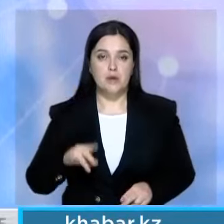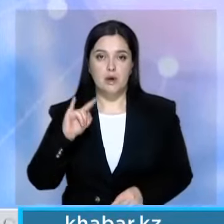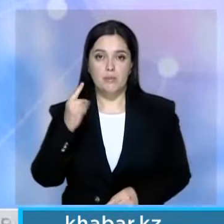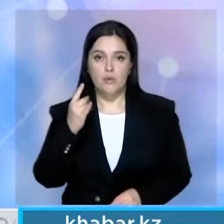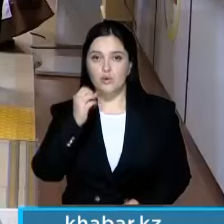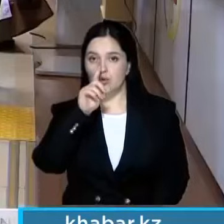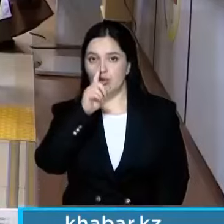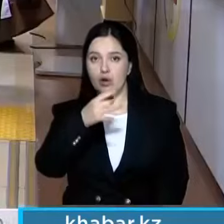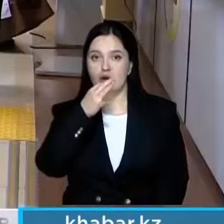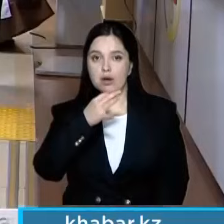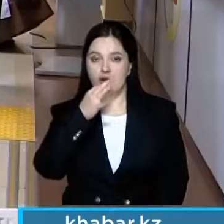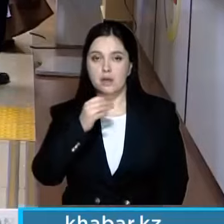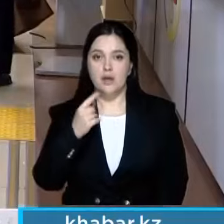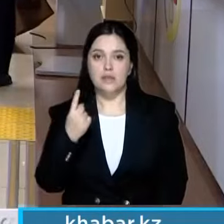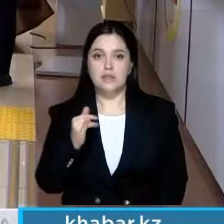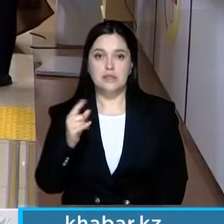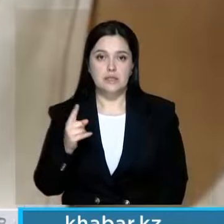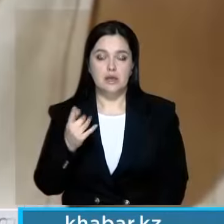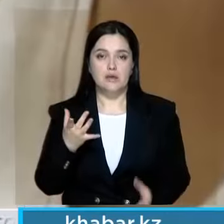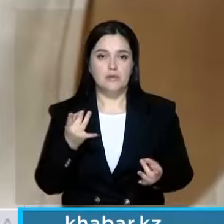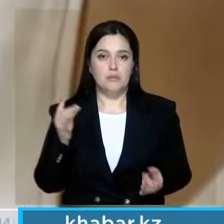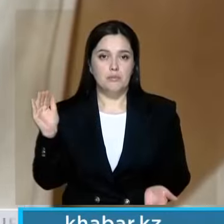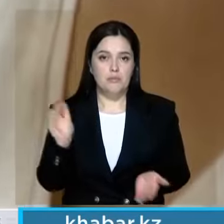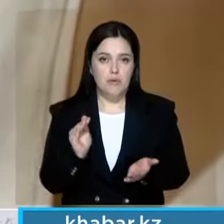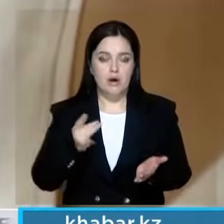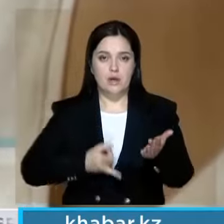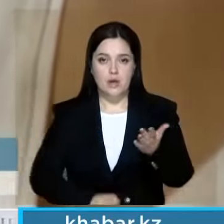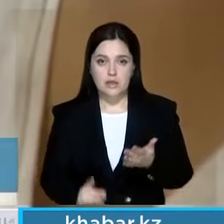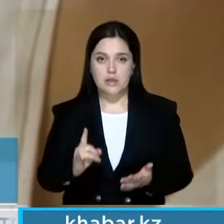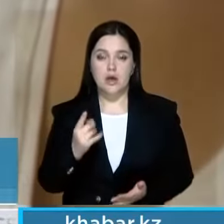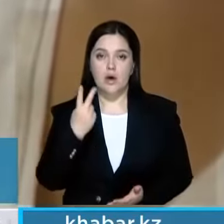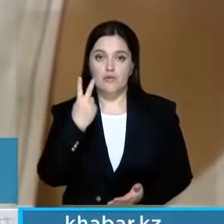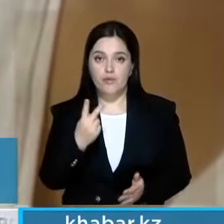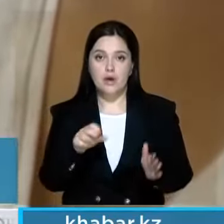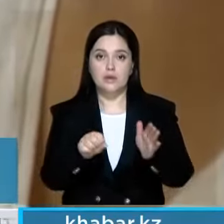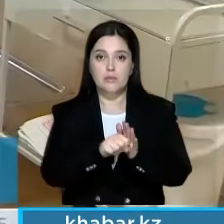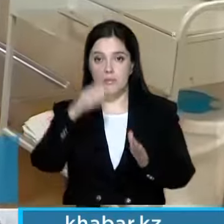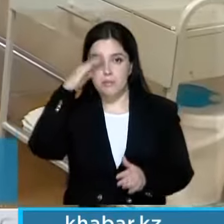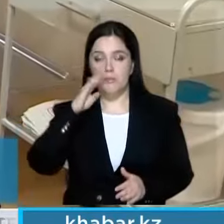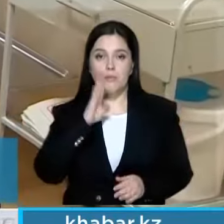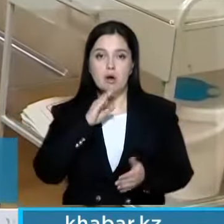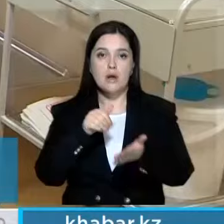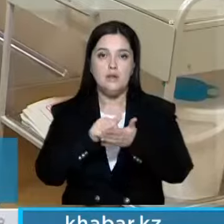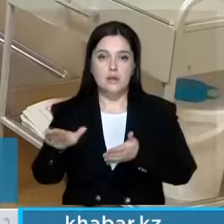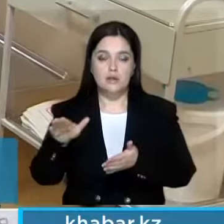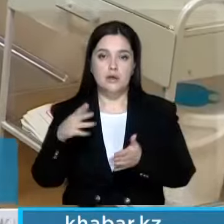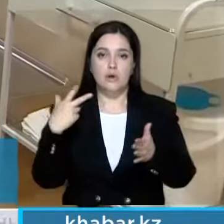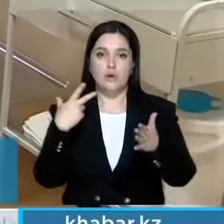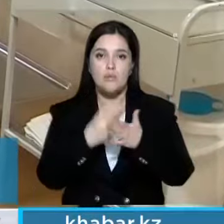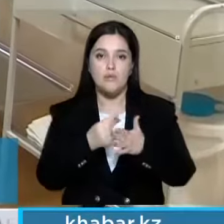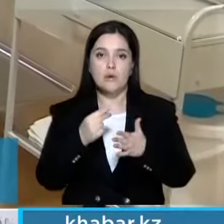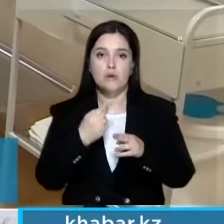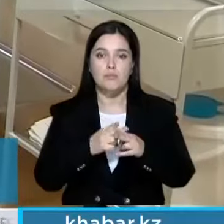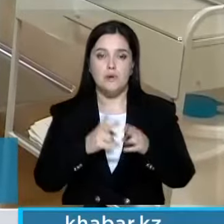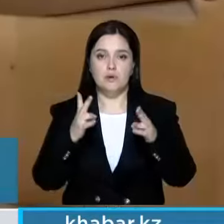не исполнилось и года, причем один из них родился недоношенным. В обоих летальных случаях родители отказывались от госпитализации, и